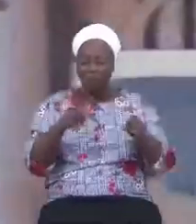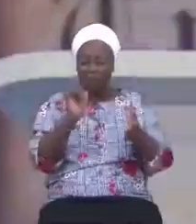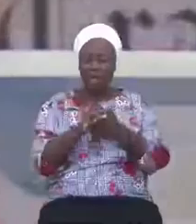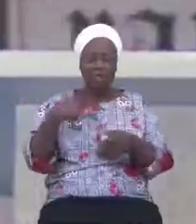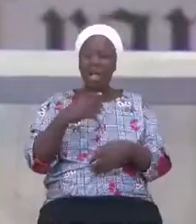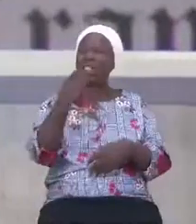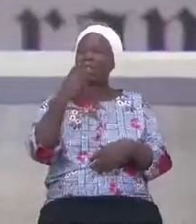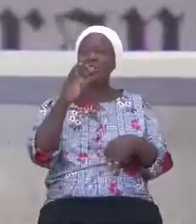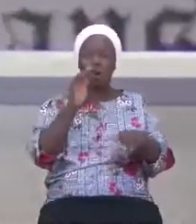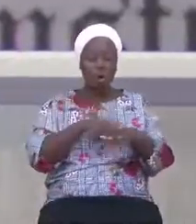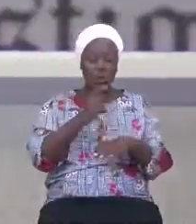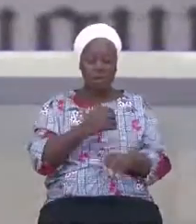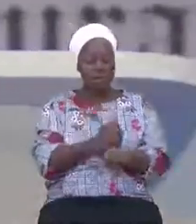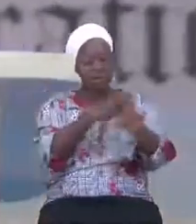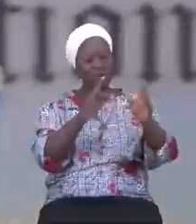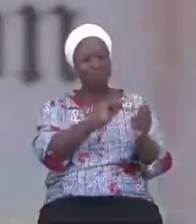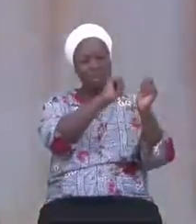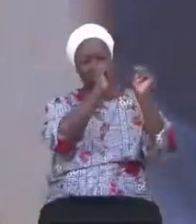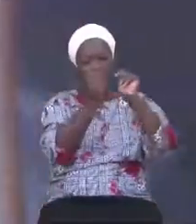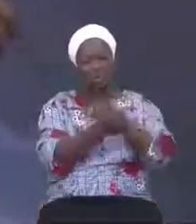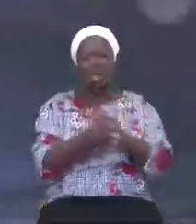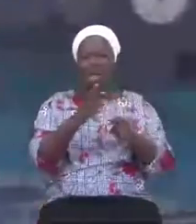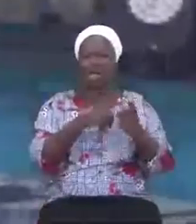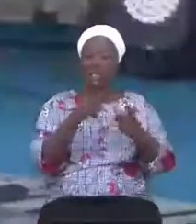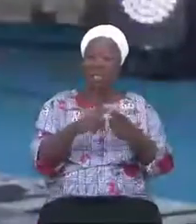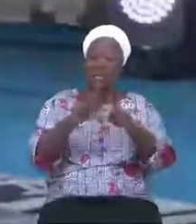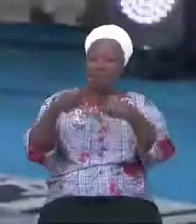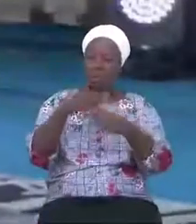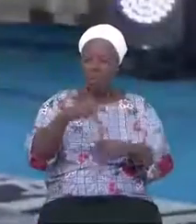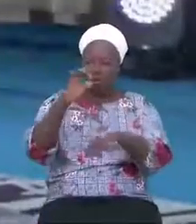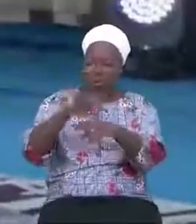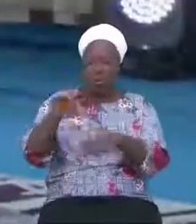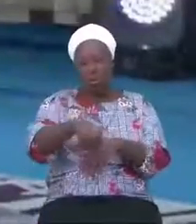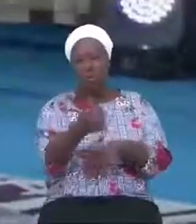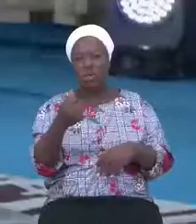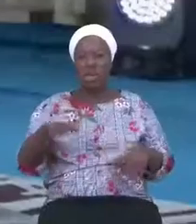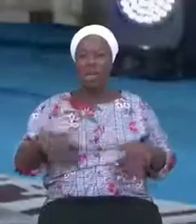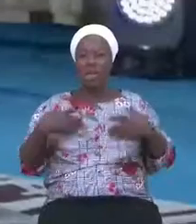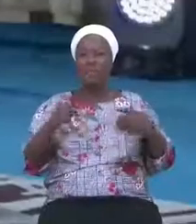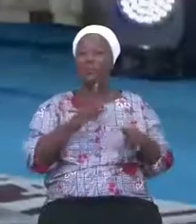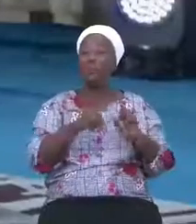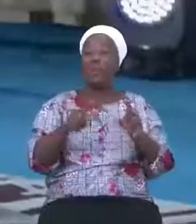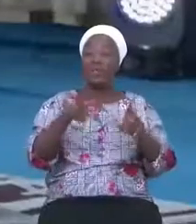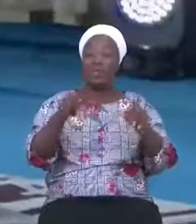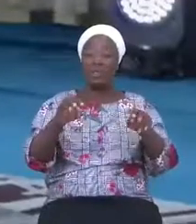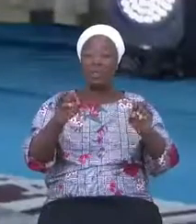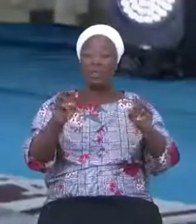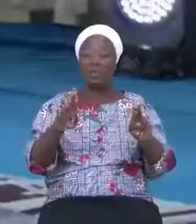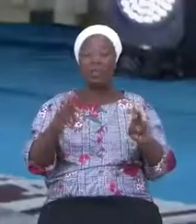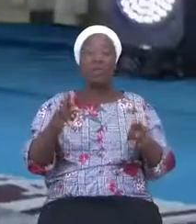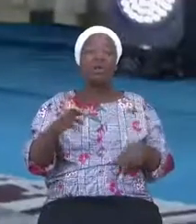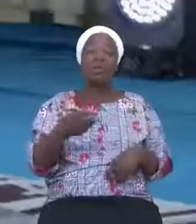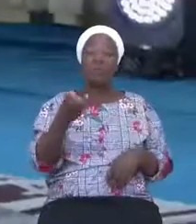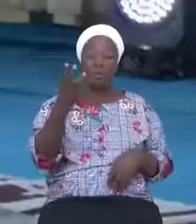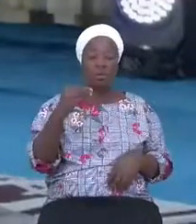goûtée sur la montagne de transfiguration et nous devons alors toucher toute d'autres vies. Mais Pierre était enseignable.